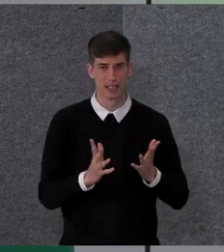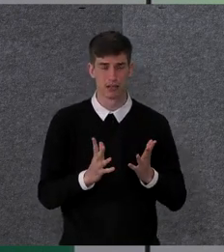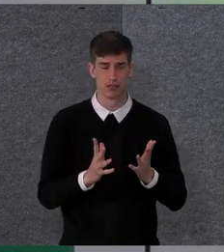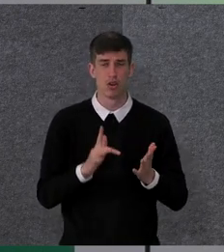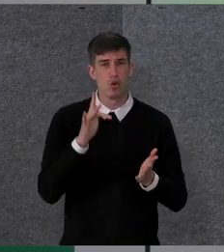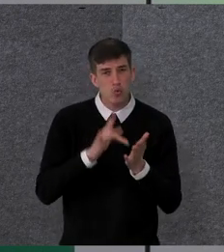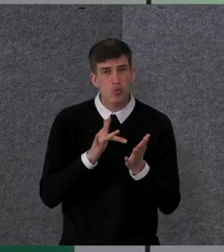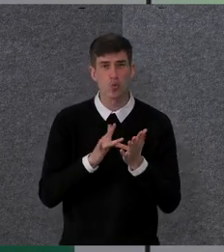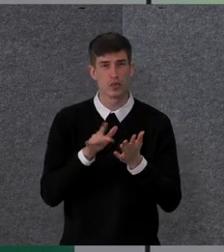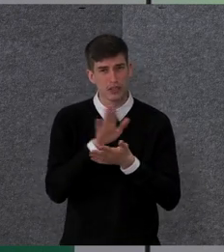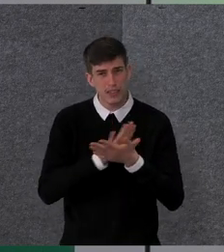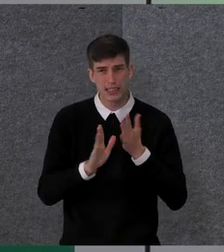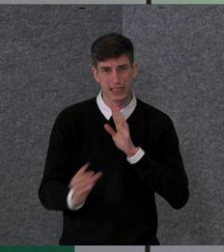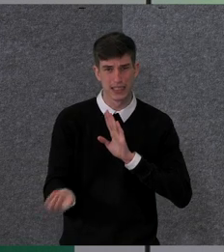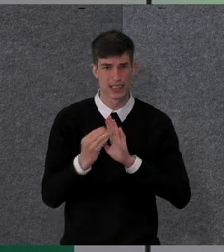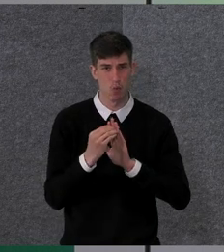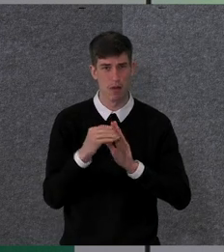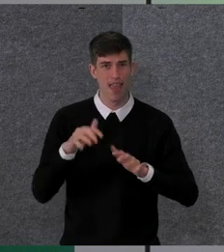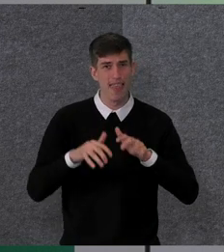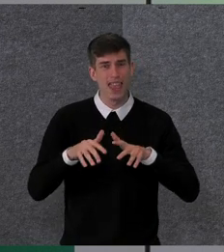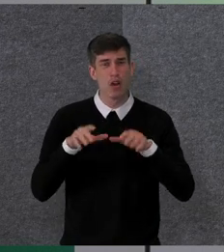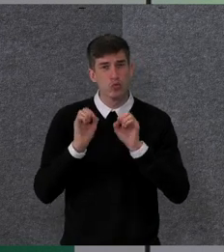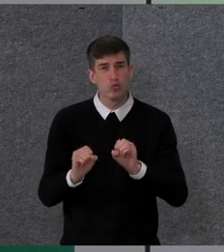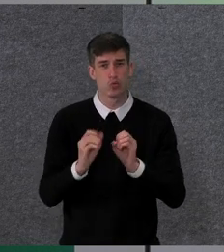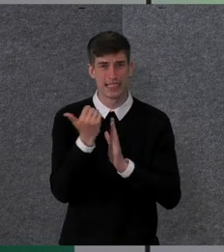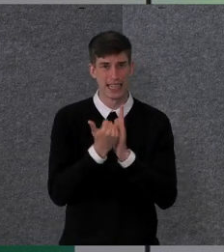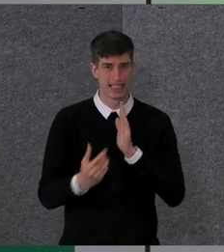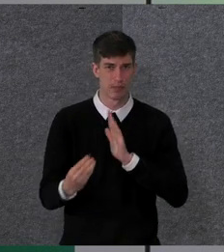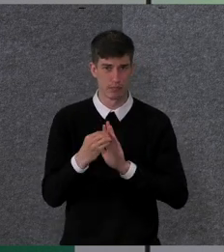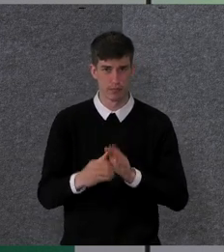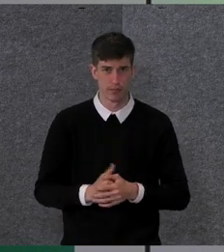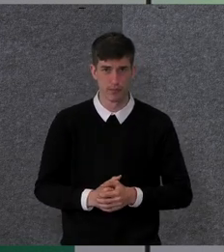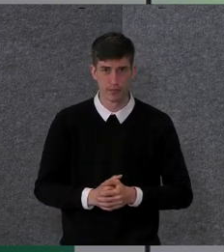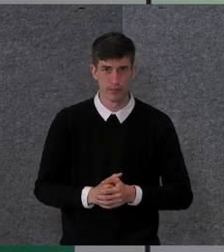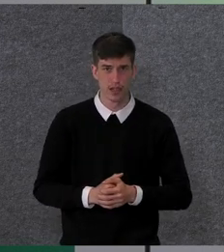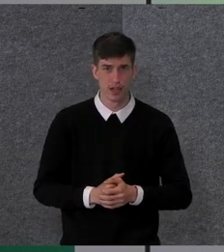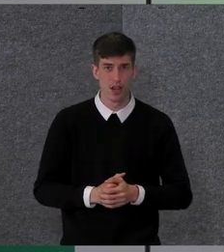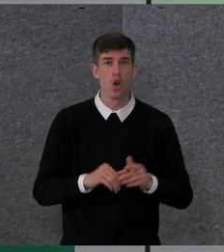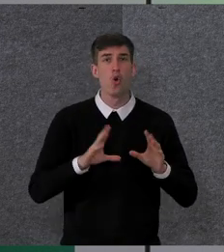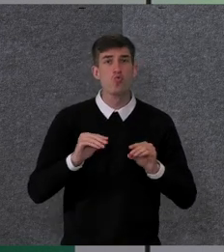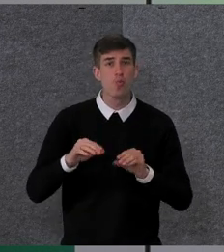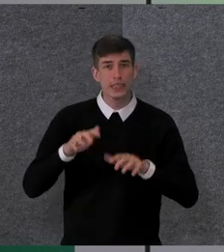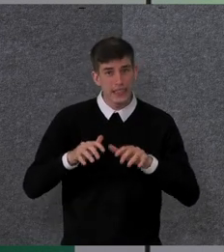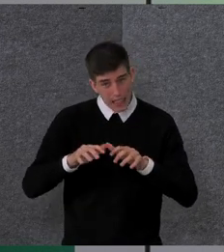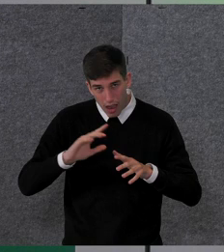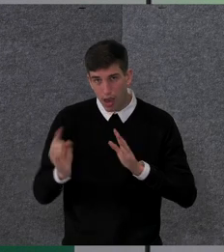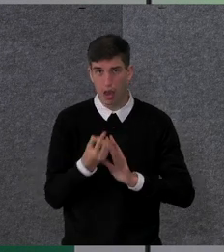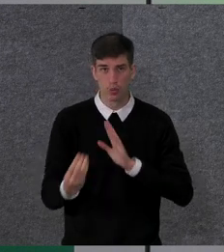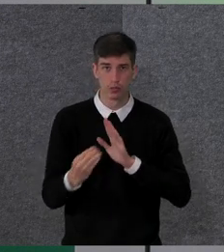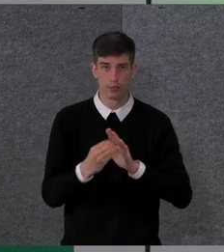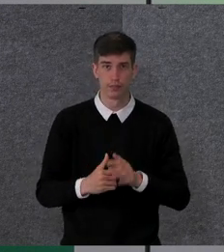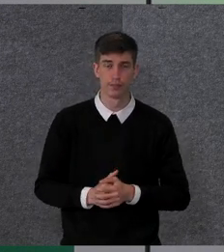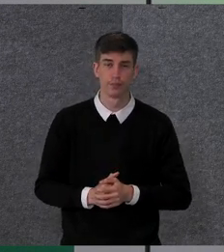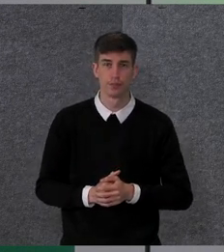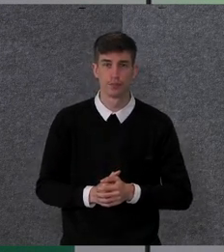Grund in dem Tierschutzgesetz endlich zur Anwendung kommt, auch für die sogenannten Nutztiere. Aktive